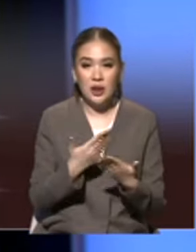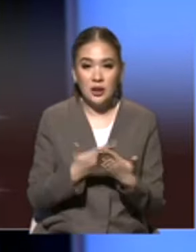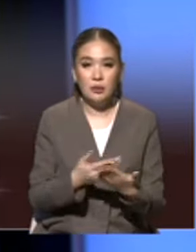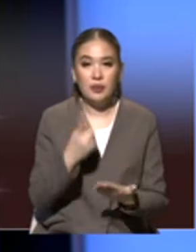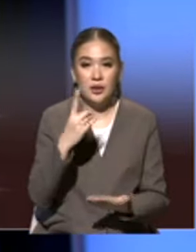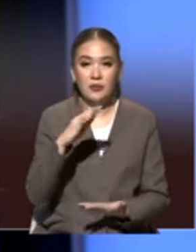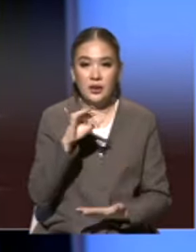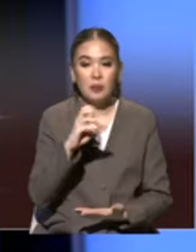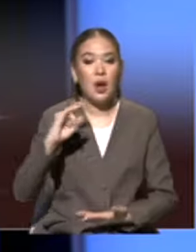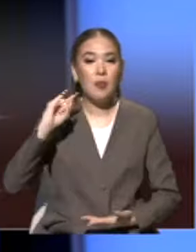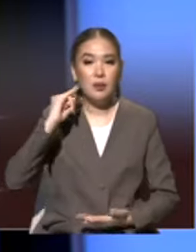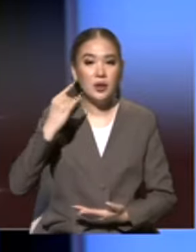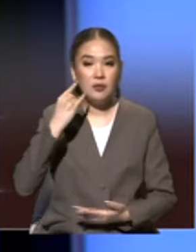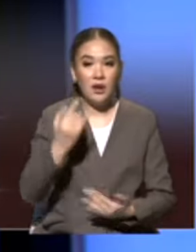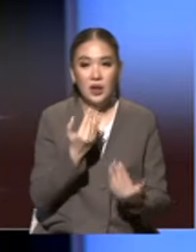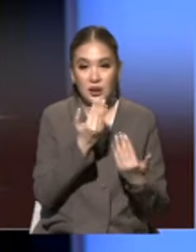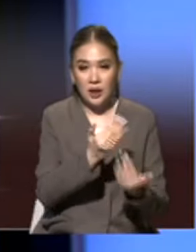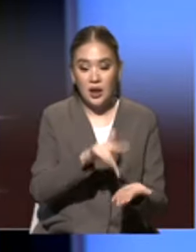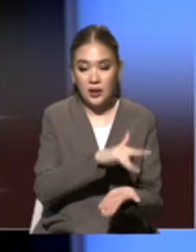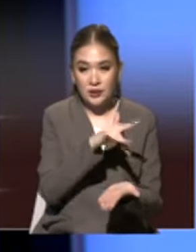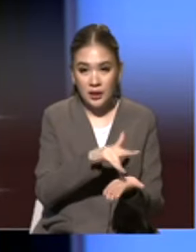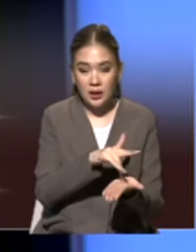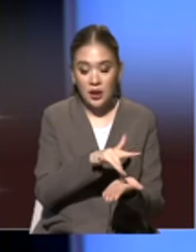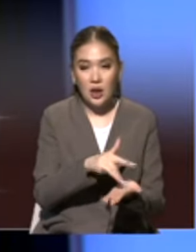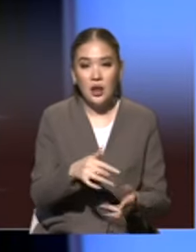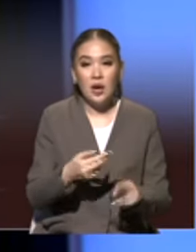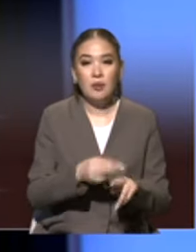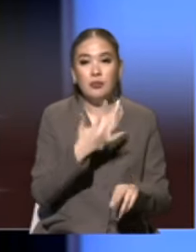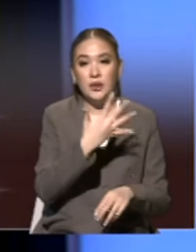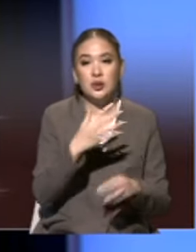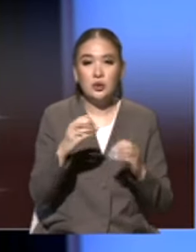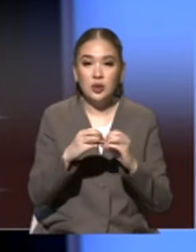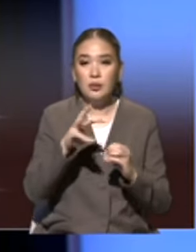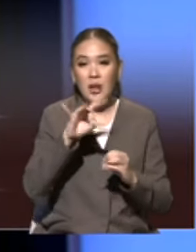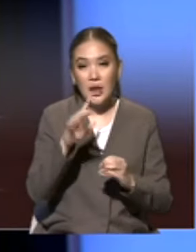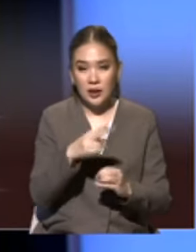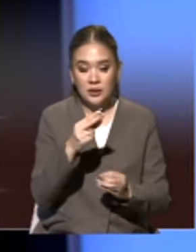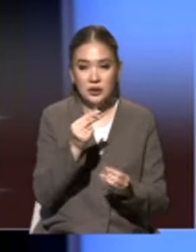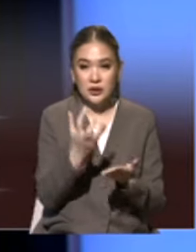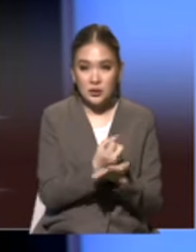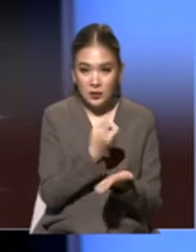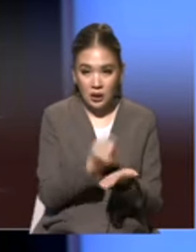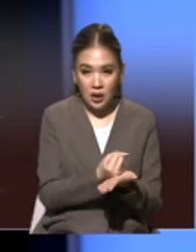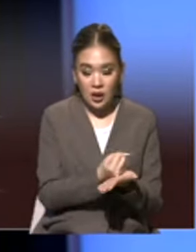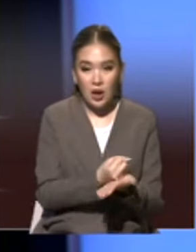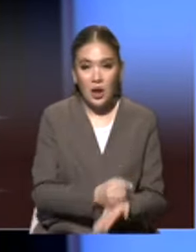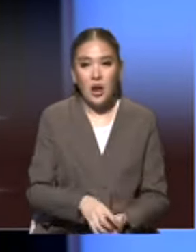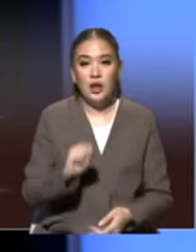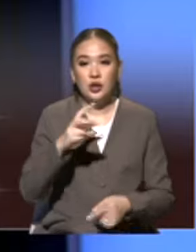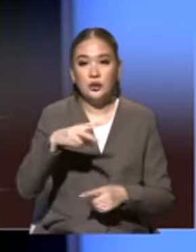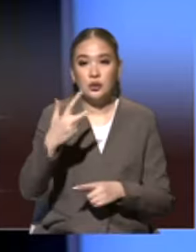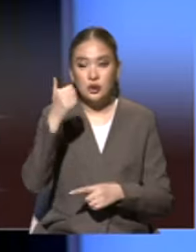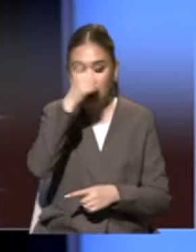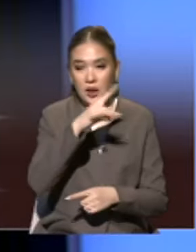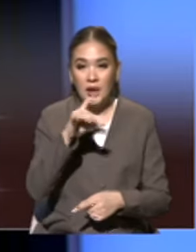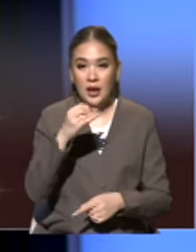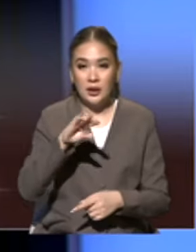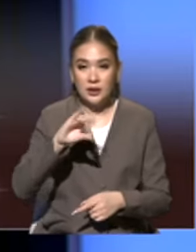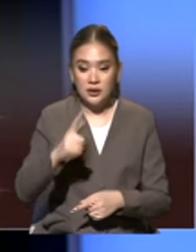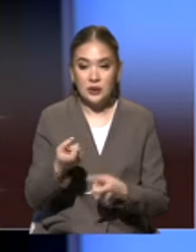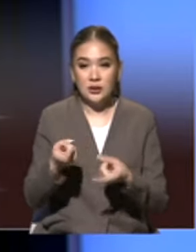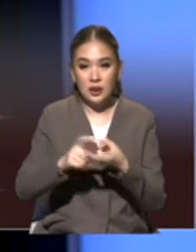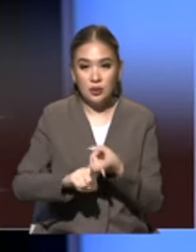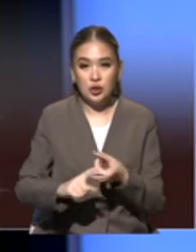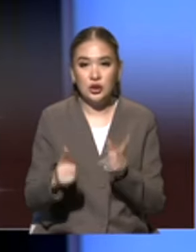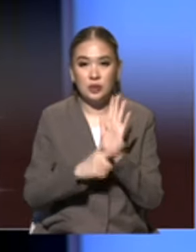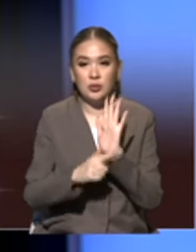алатын болсақ, Павлодардағы ол 5-10 миллиард табатын болса, а 23-ші жылы рейтингтік система өнгеннен кейін ол